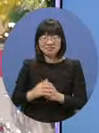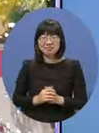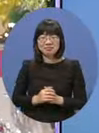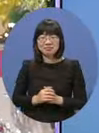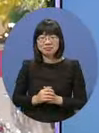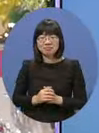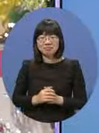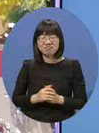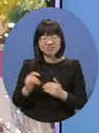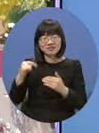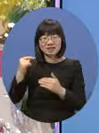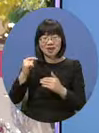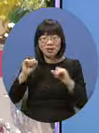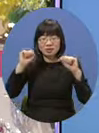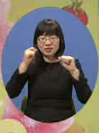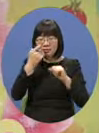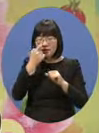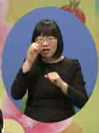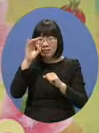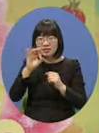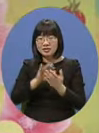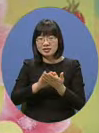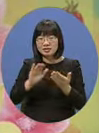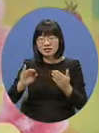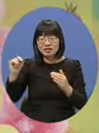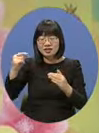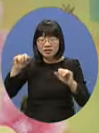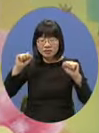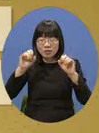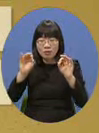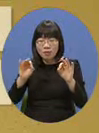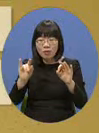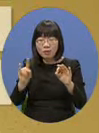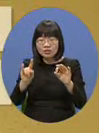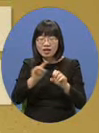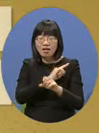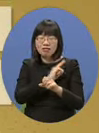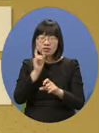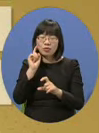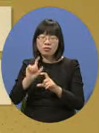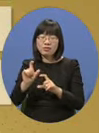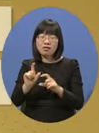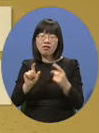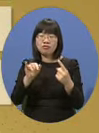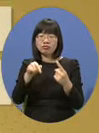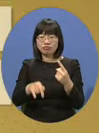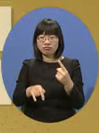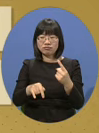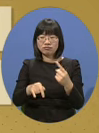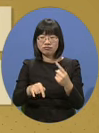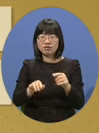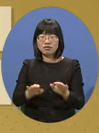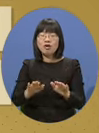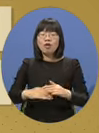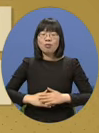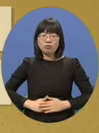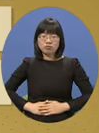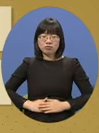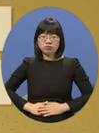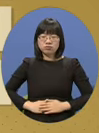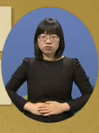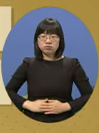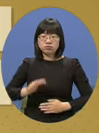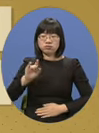자, 그러면 다음 운동 한번 배워보겠습니다. 자, 다음 운동은요. 어느 부위가 가장 고민일까요? 1위입니다. 1위. 네.